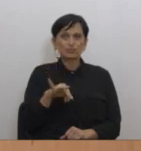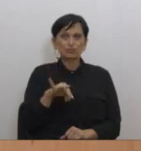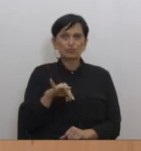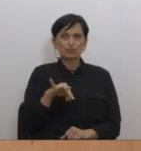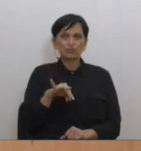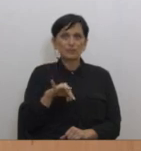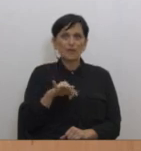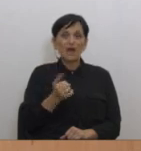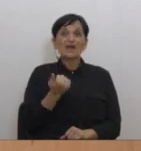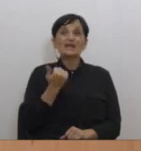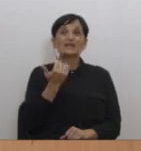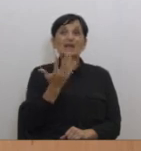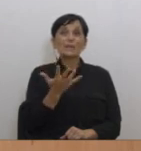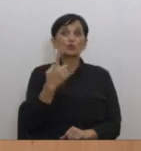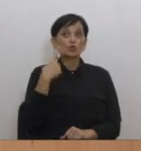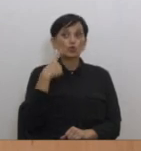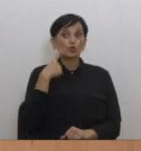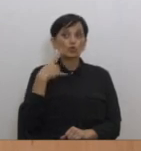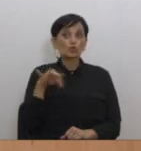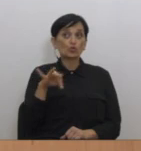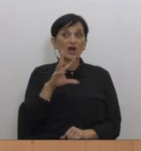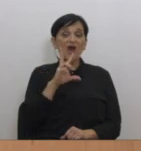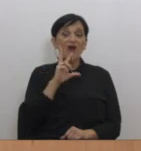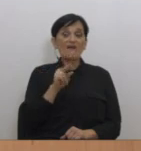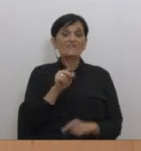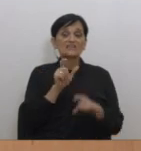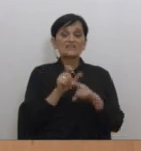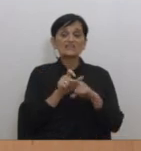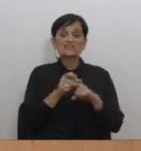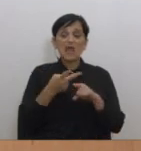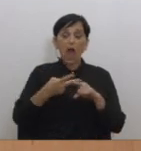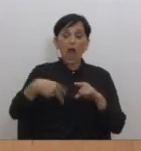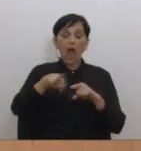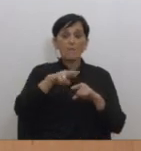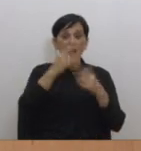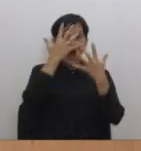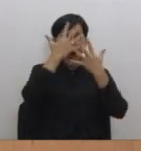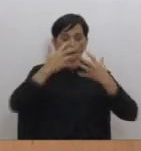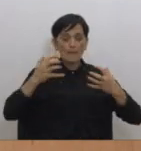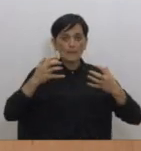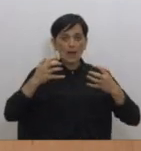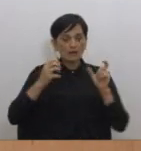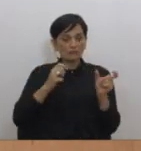ან რამდენმა უტიფარმა გააჟღერა ერთად სიტყვა ხამეაო.